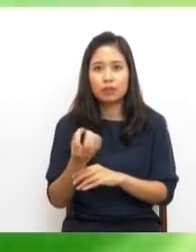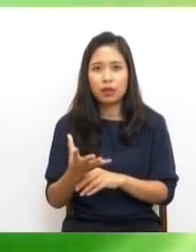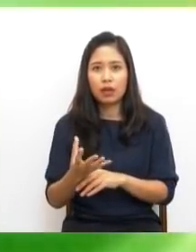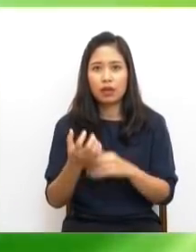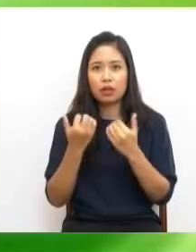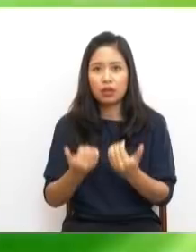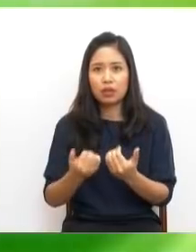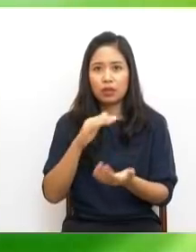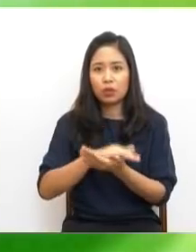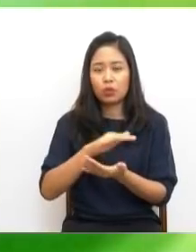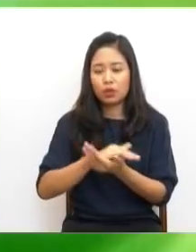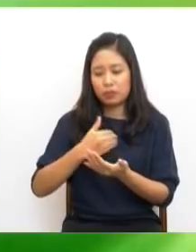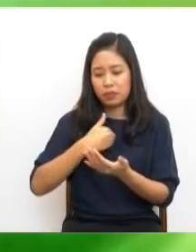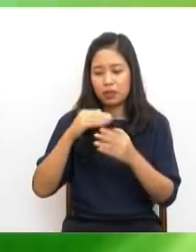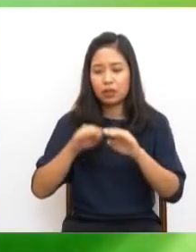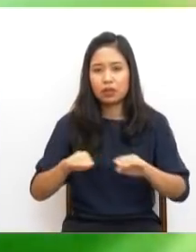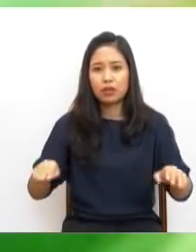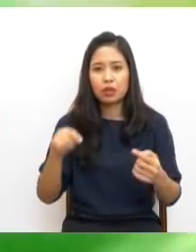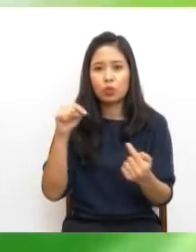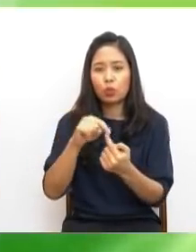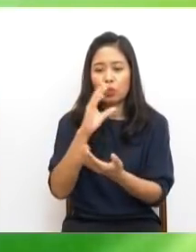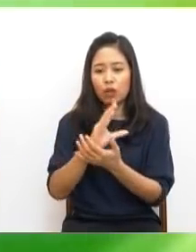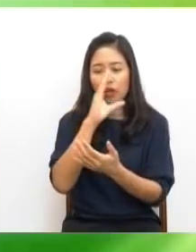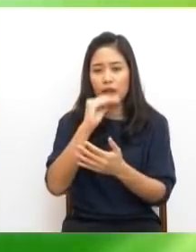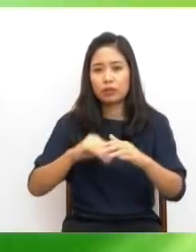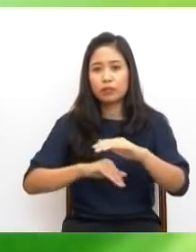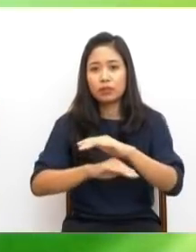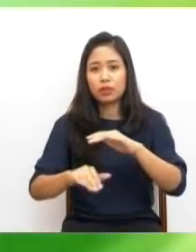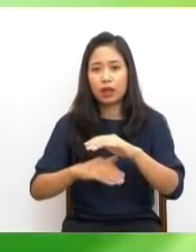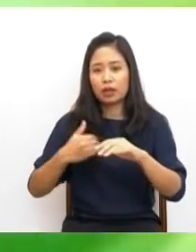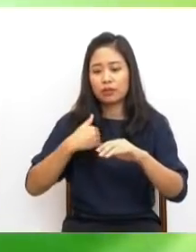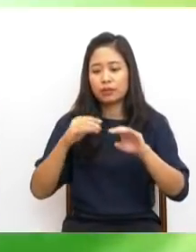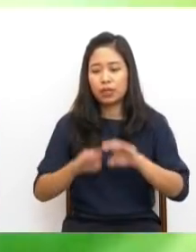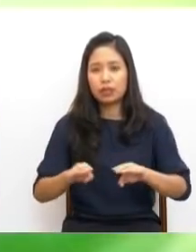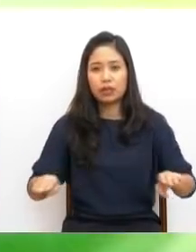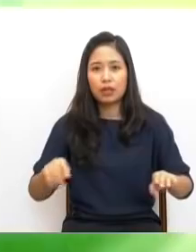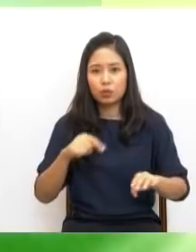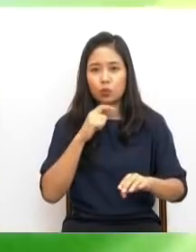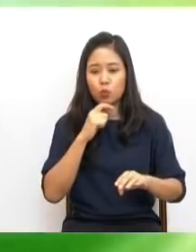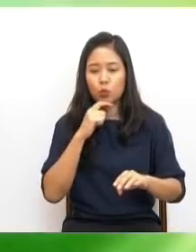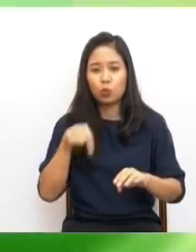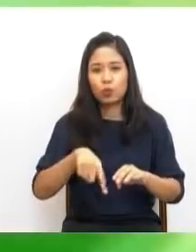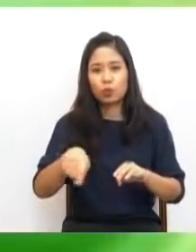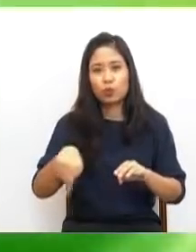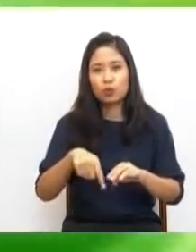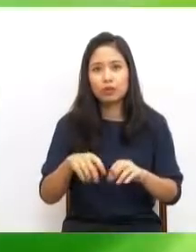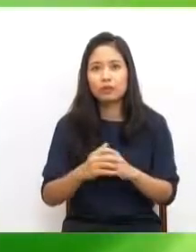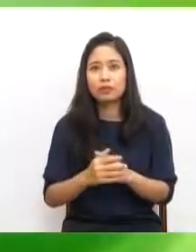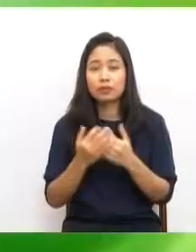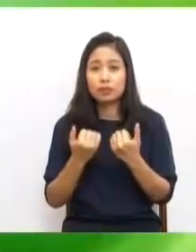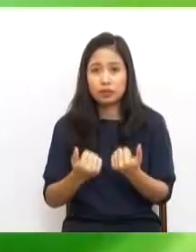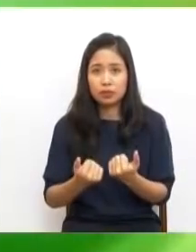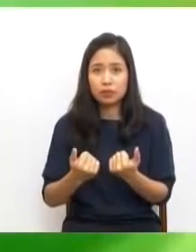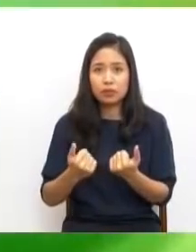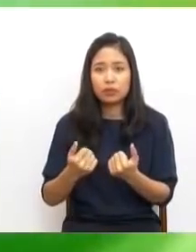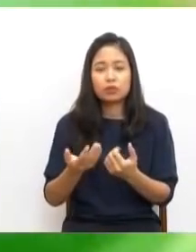แลเด็กที่อยู่ในวัยที่การศึกษาขั้นพื้นฐานเนี่ยก็มีความห่วงใยเรื่องนี้ก็ขอให้ทางท่านผอ.เขตท่